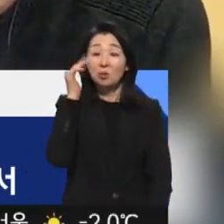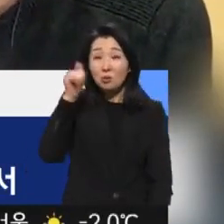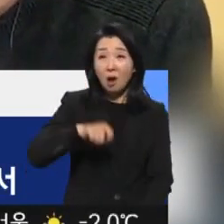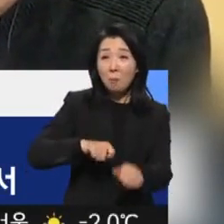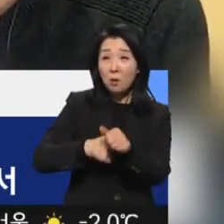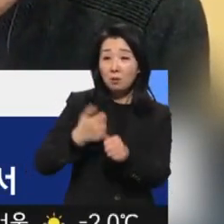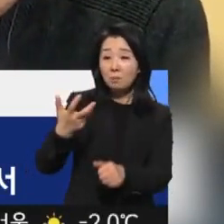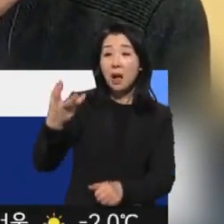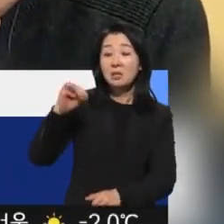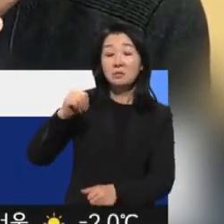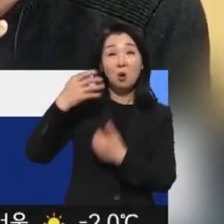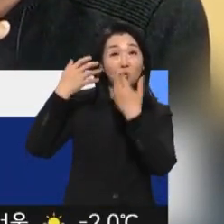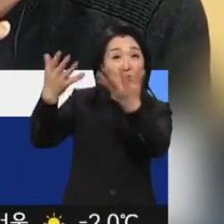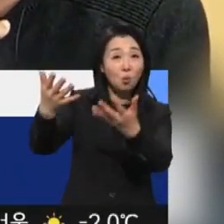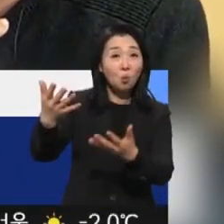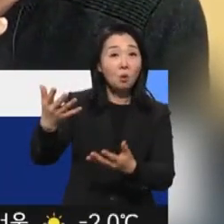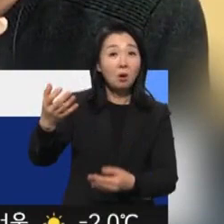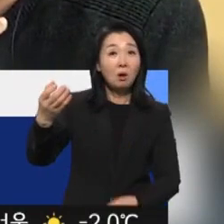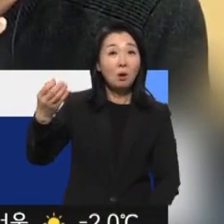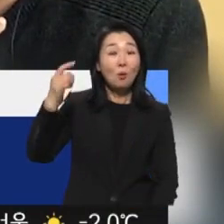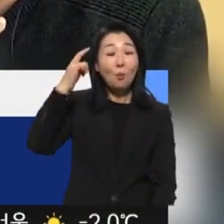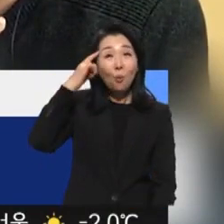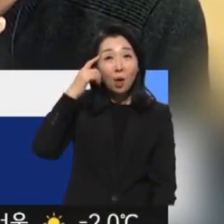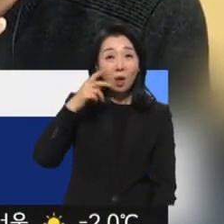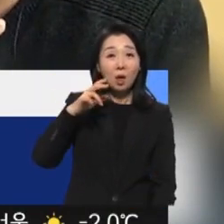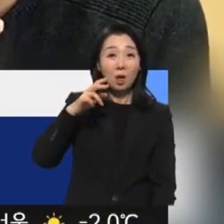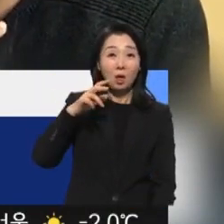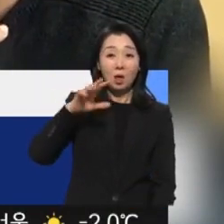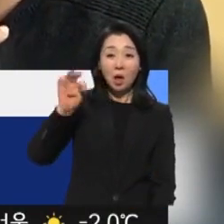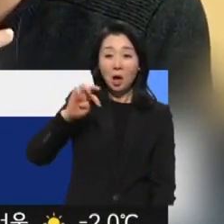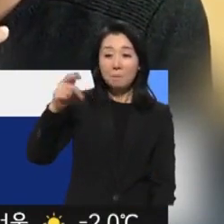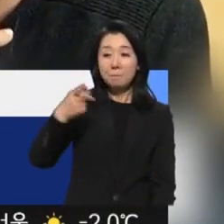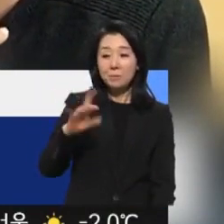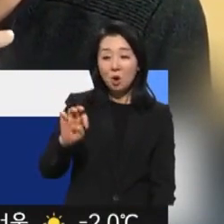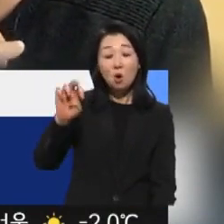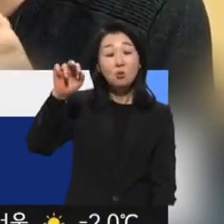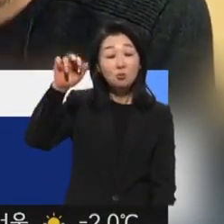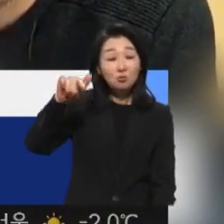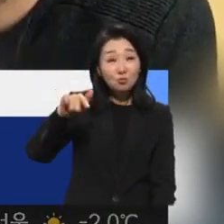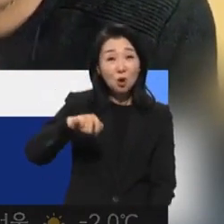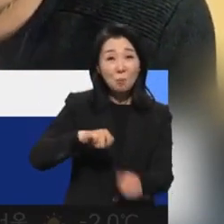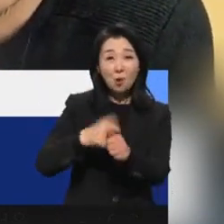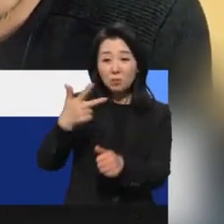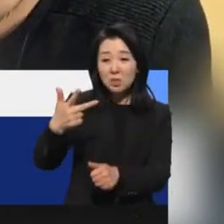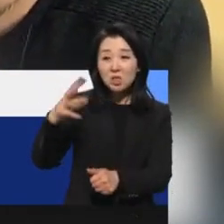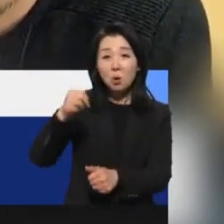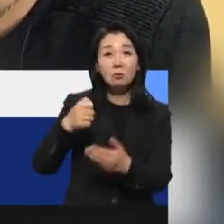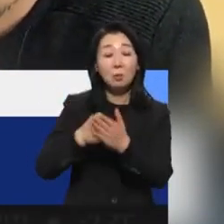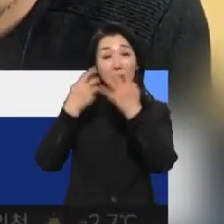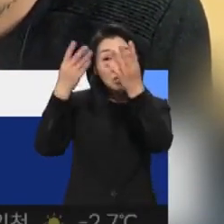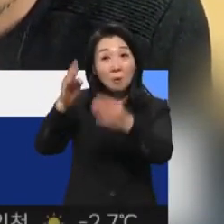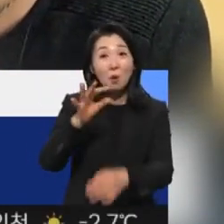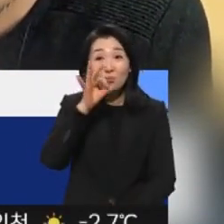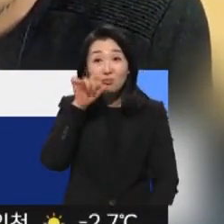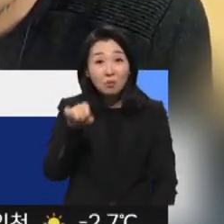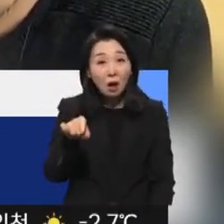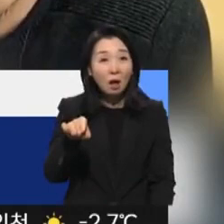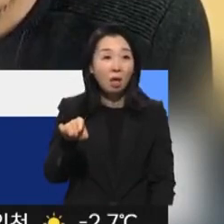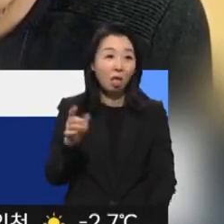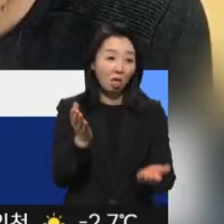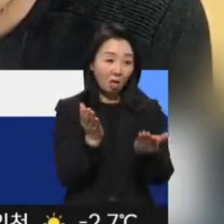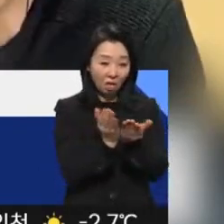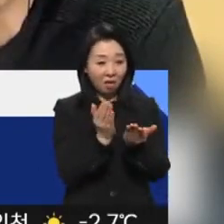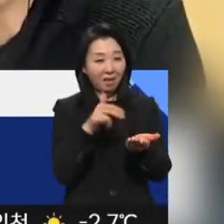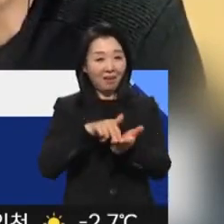감해주면서 왜 한명숙 총리는 사면 복권을 안 해주고 벌금 7억 원대에 못하겠다 뭐 이렇게 나왔잖아요. 이게 형평에 맞지가